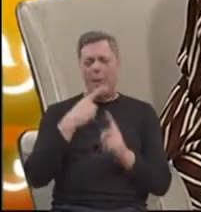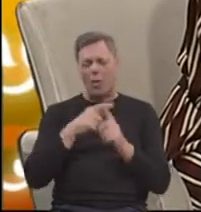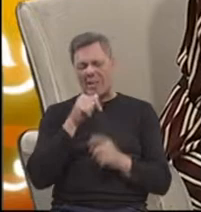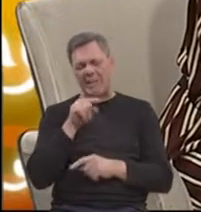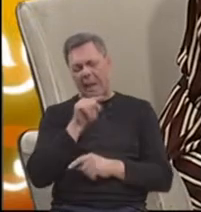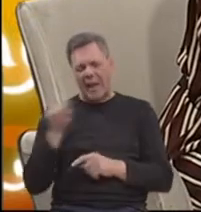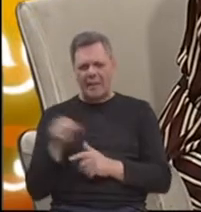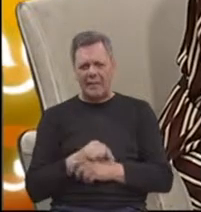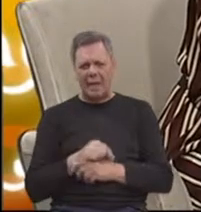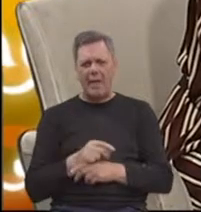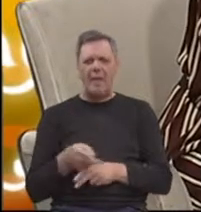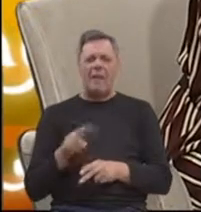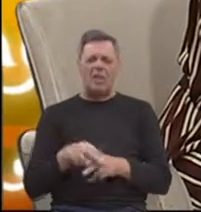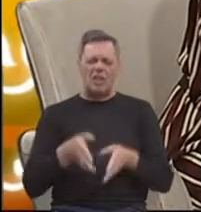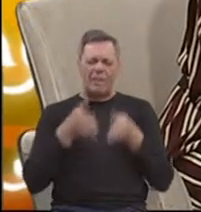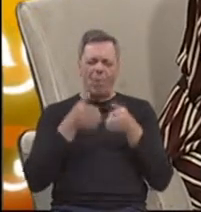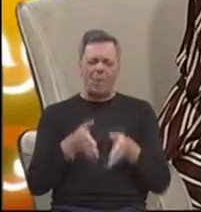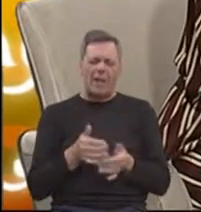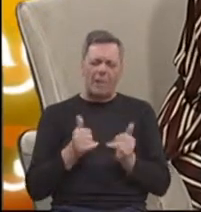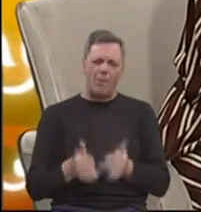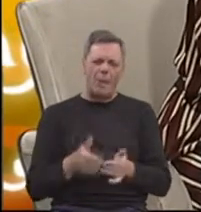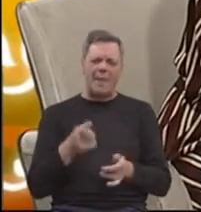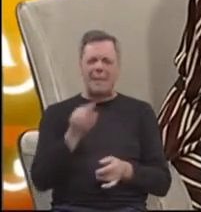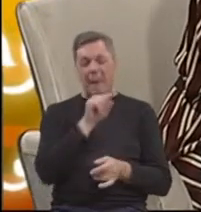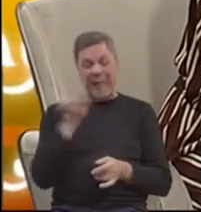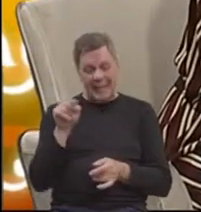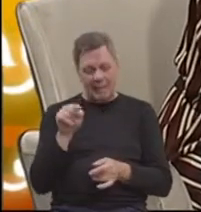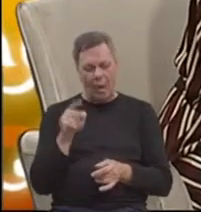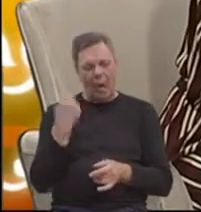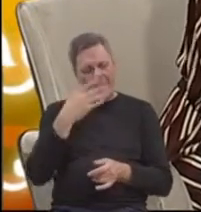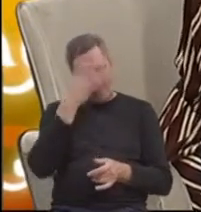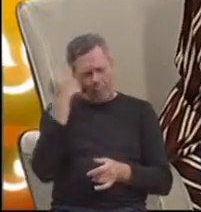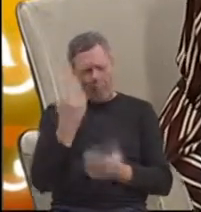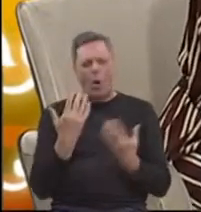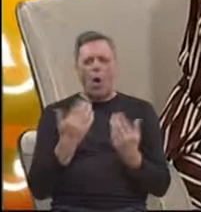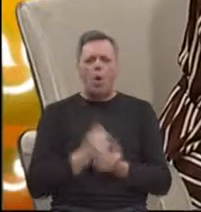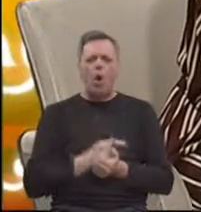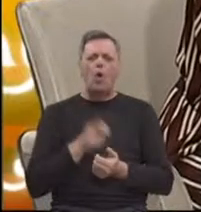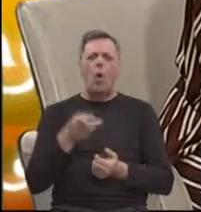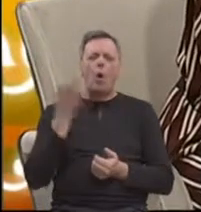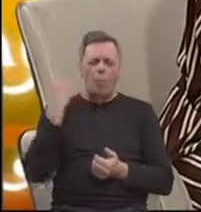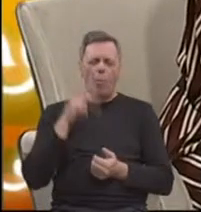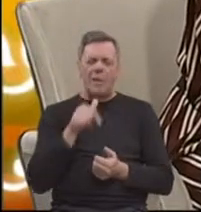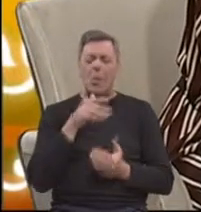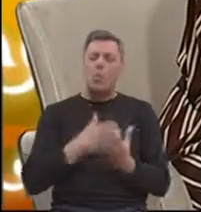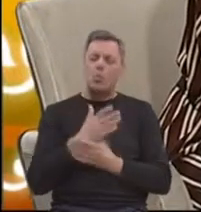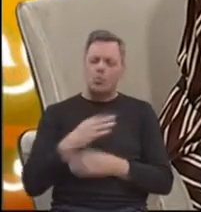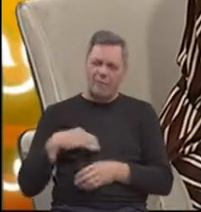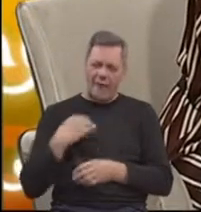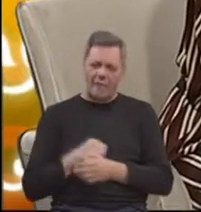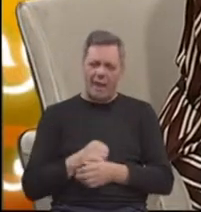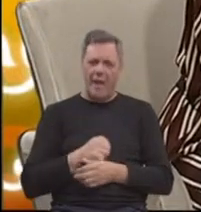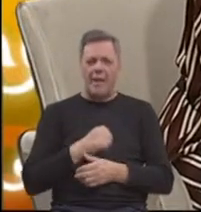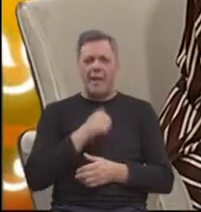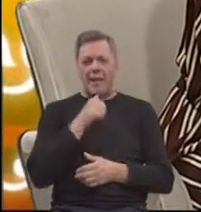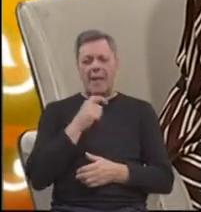i one negativne, jer se više nekako uvijek fokusiramo možda danas na tu negativnost, a zaboravljamo koliko zapravo oni mogu biti u službi zdravlja